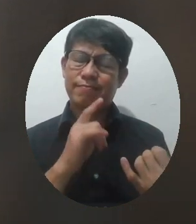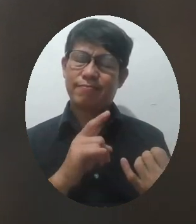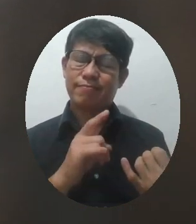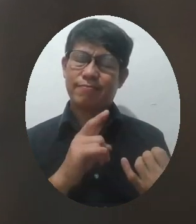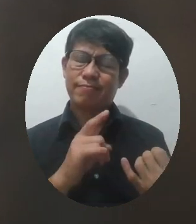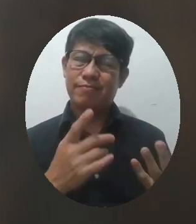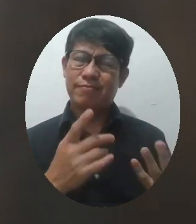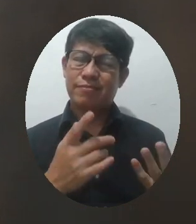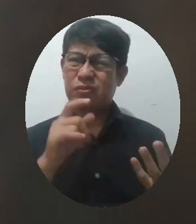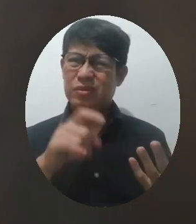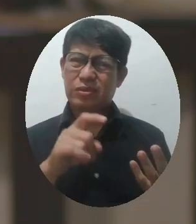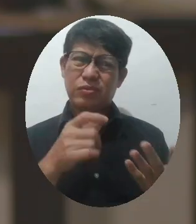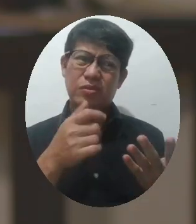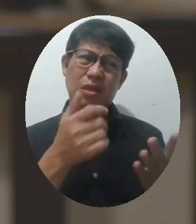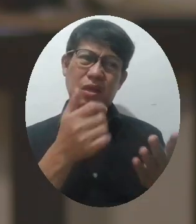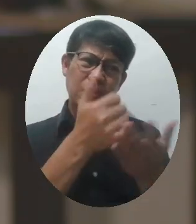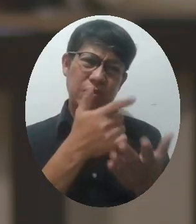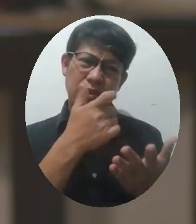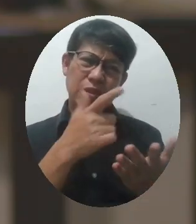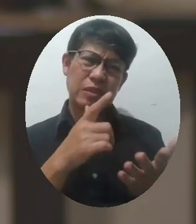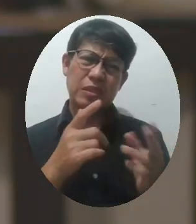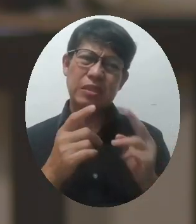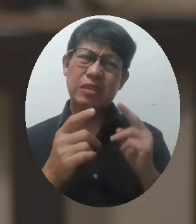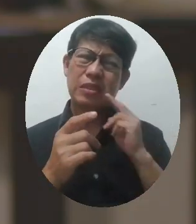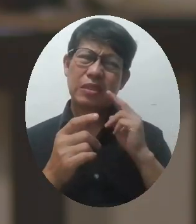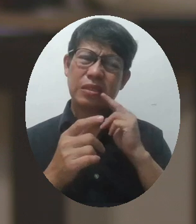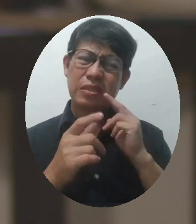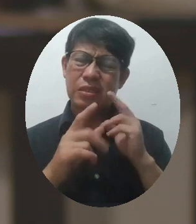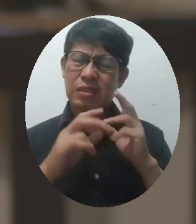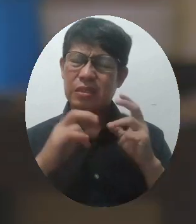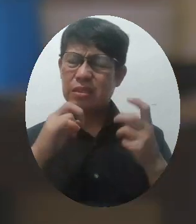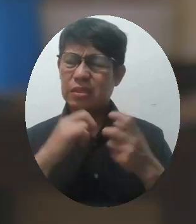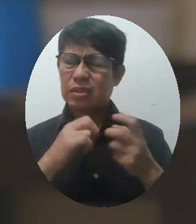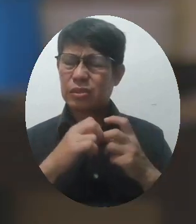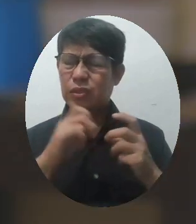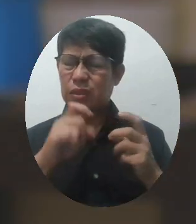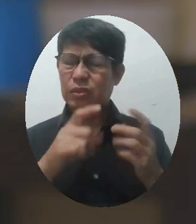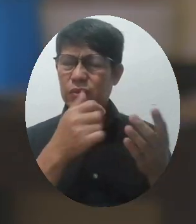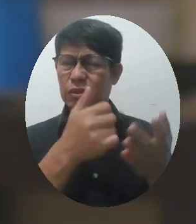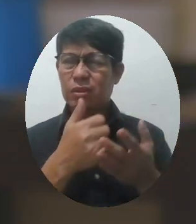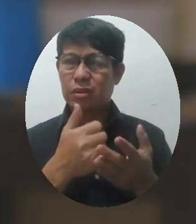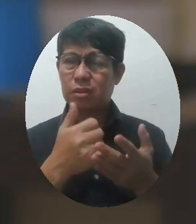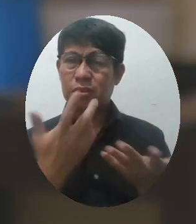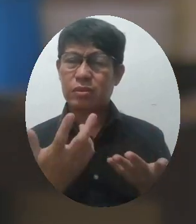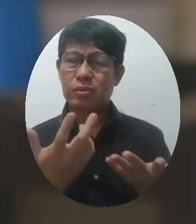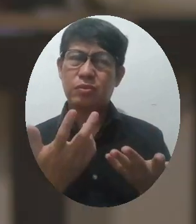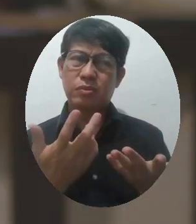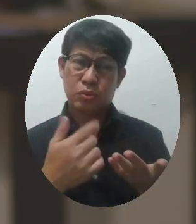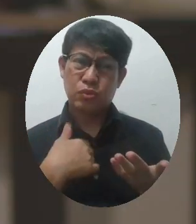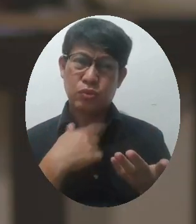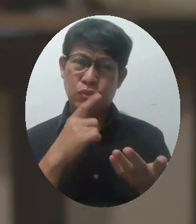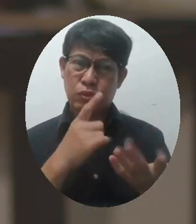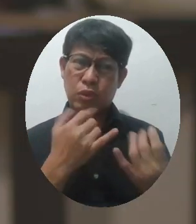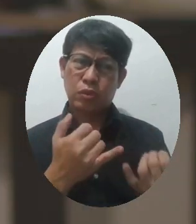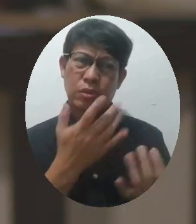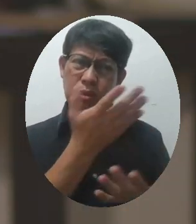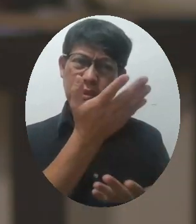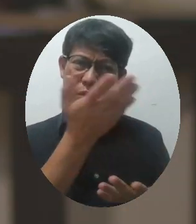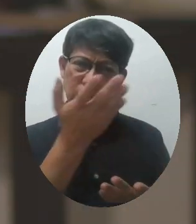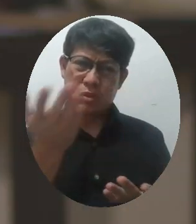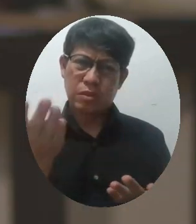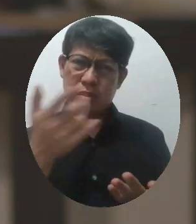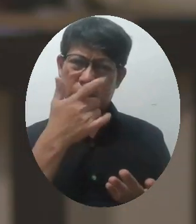po kasi yung pinag-uusapan. Dahil nung dumating si Natalie sa buhay namin, doon po ako nakaranas na manghingi. Yung kahit alam ko